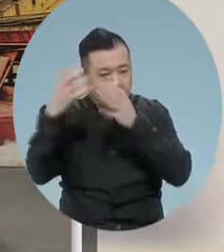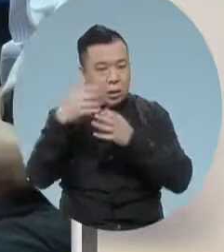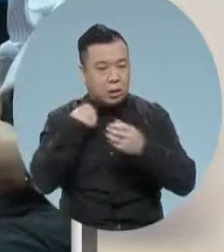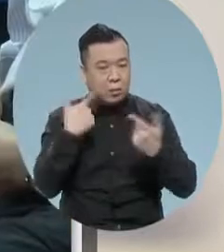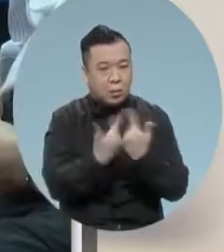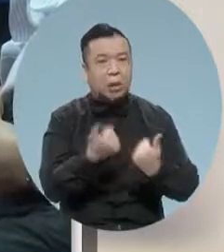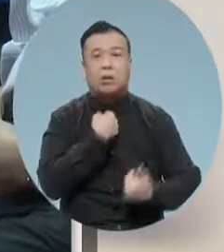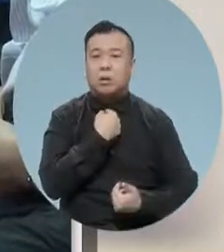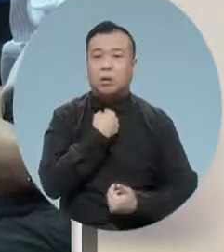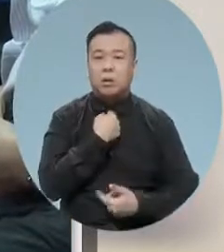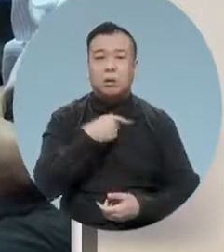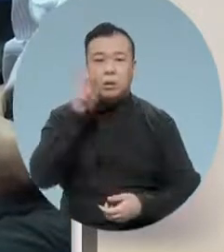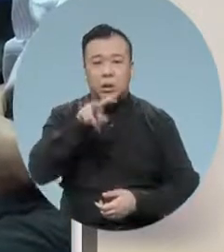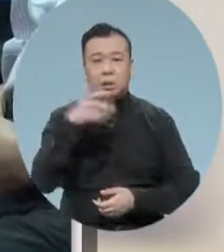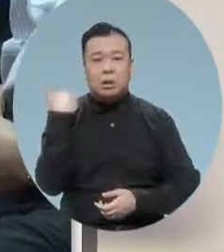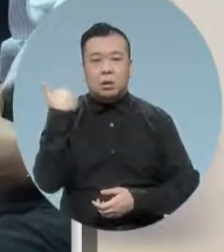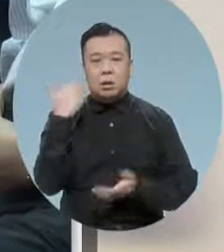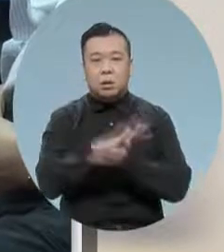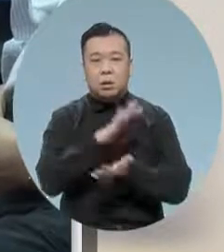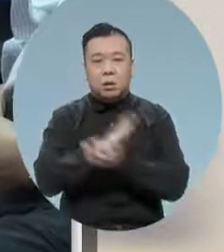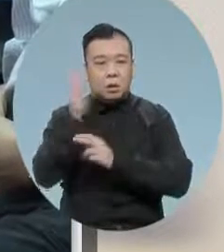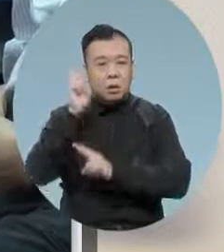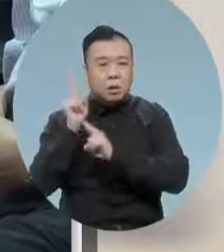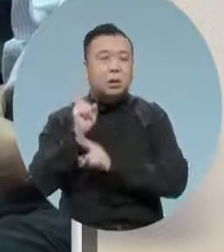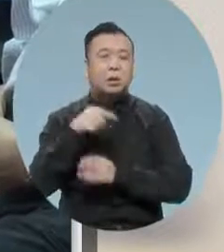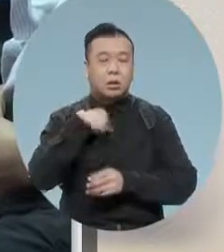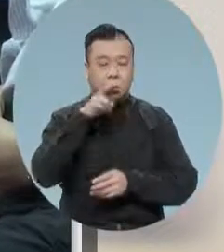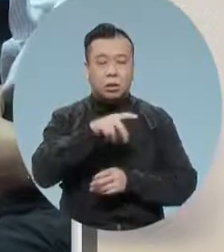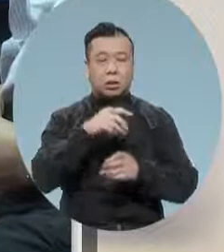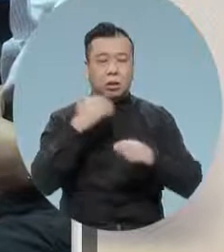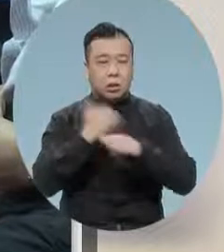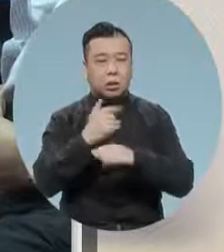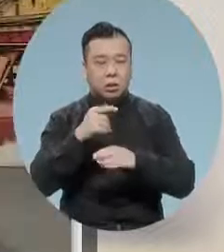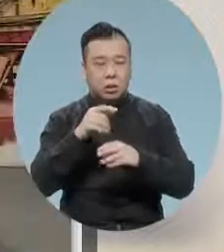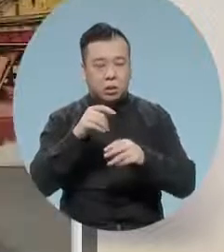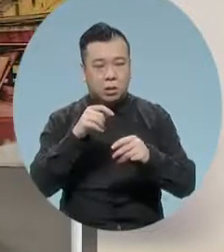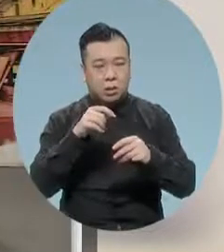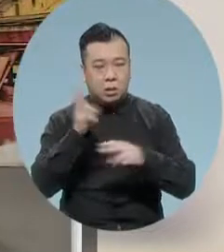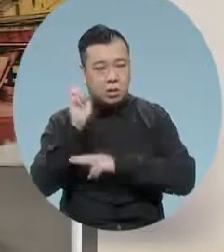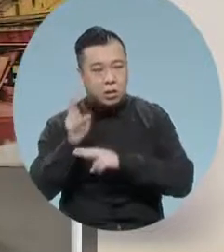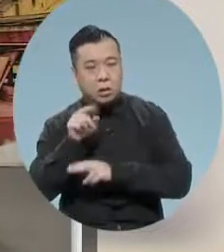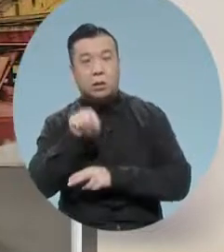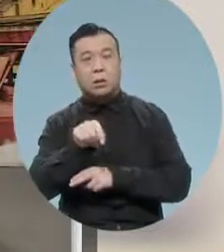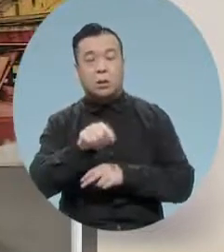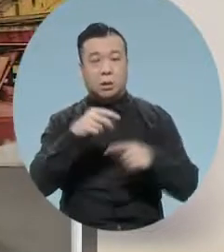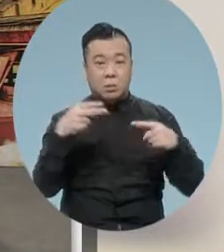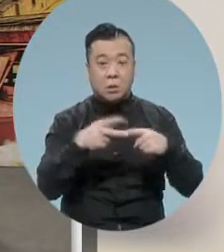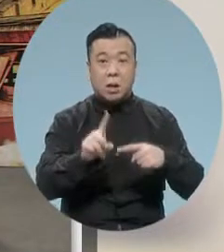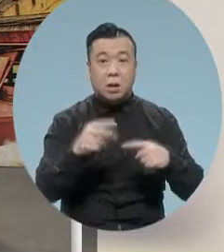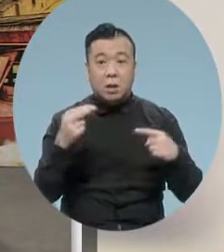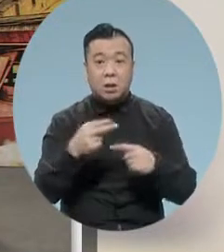須嘅。我哋或者睇翻下以往啲歷史先。回歸之後的短短的歷史咧，可能一國兩制咧